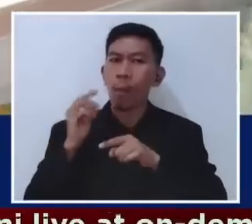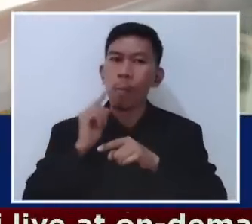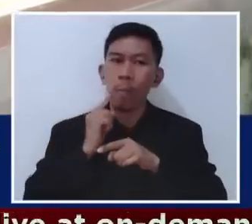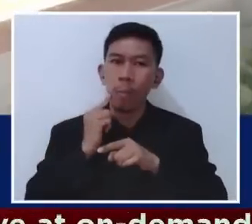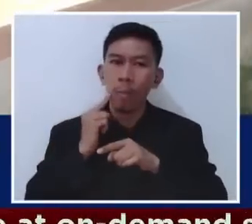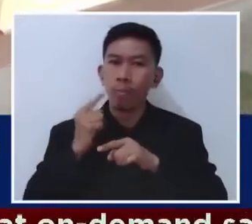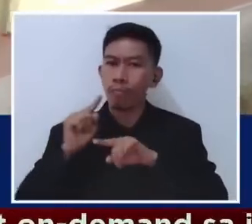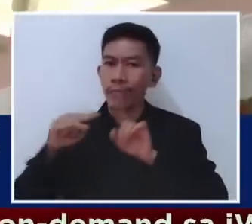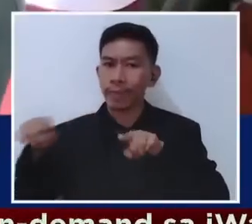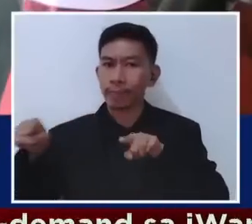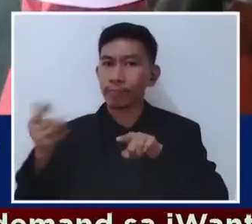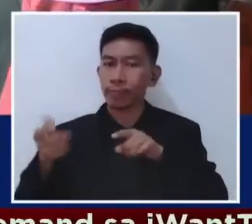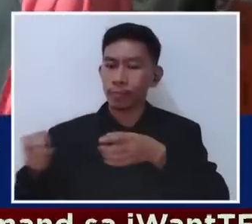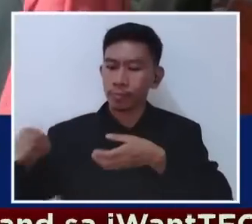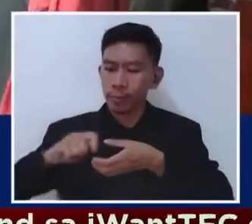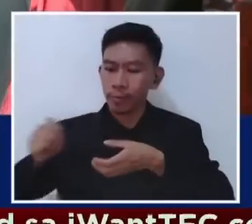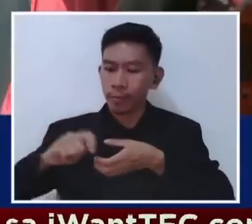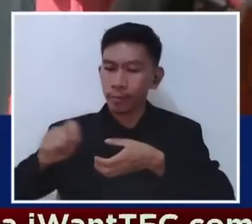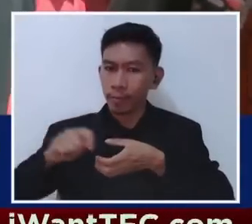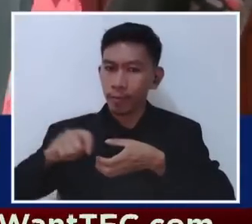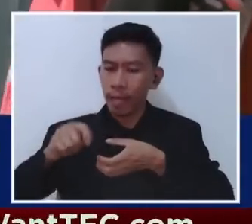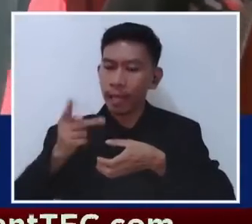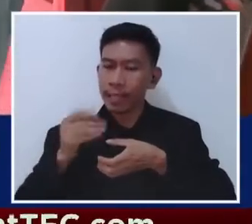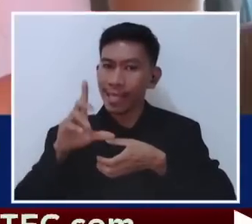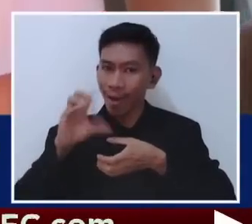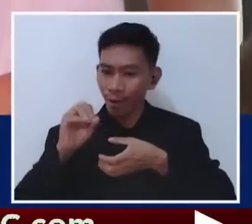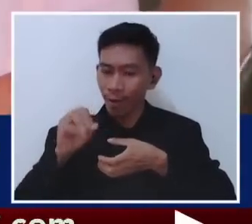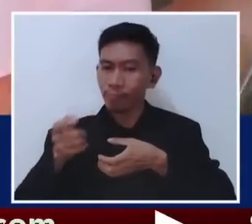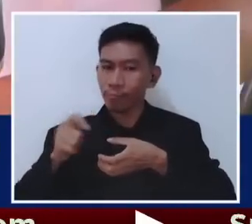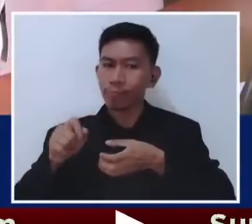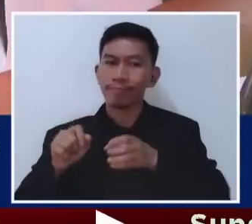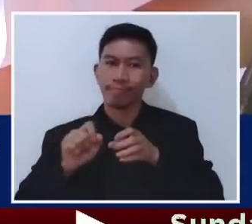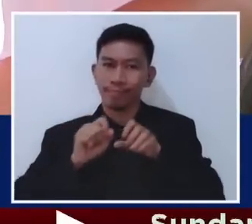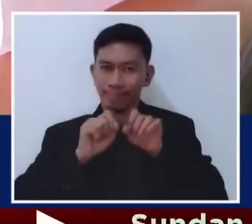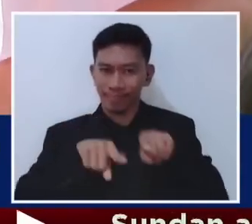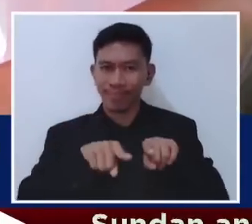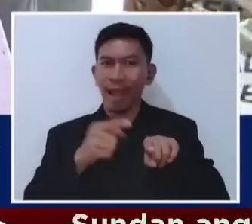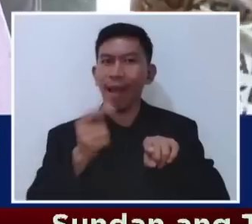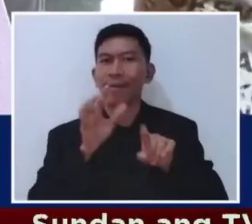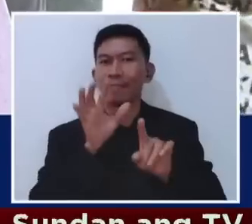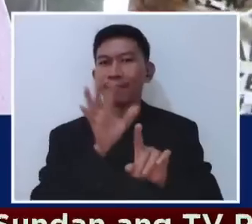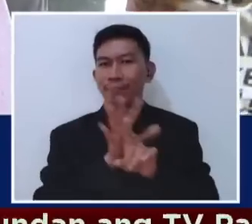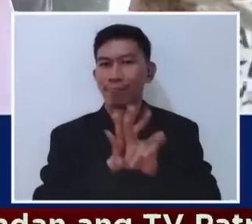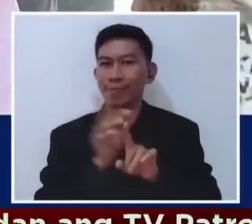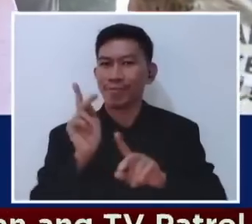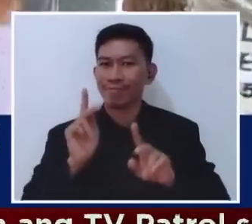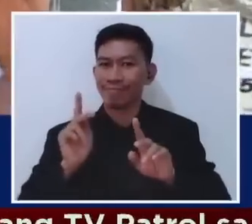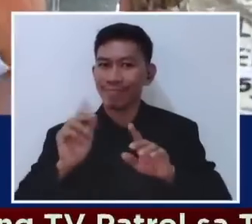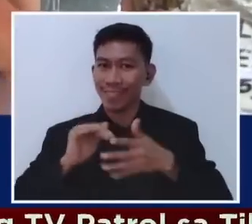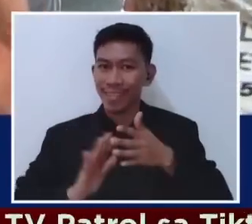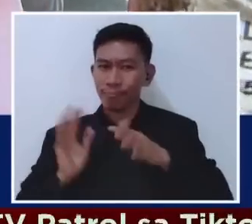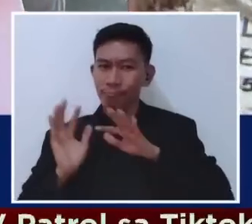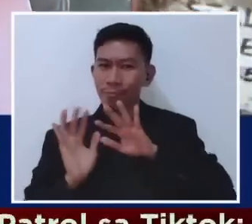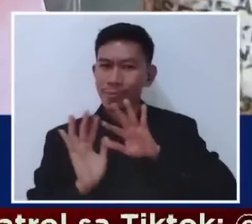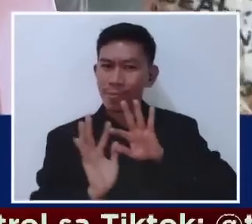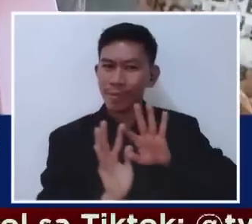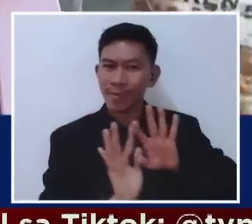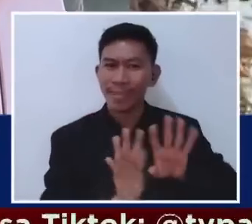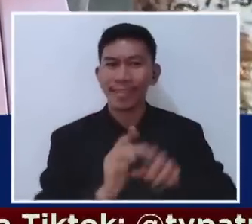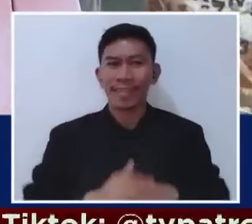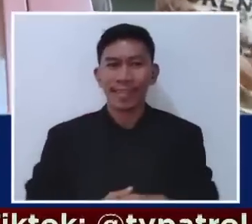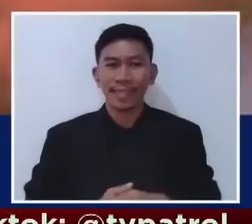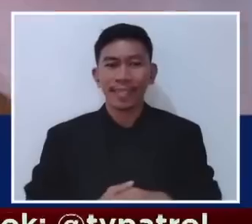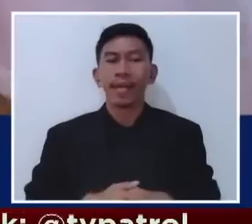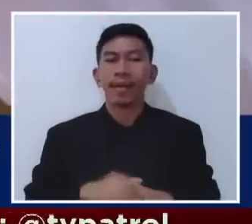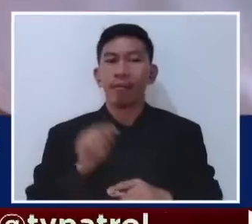kilo at tinitinda ng patingi-tingi, bagay na patok sa mga estudyante. Isa siya sa posibleng maapektuhan